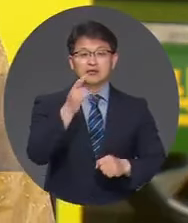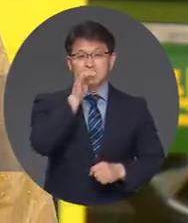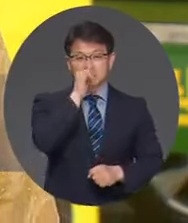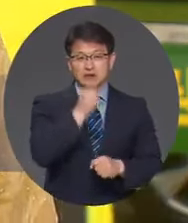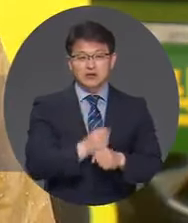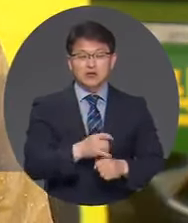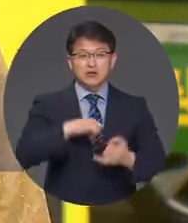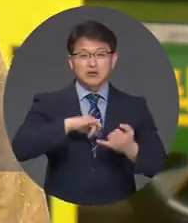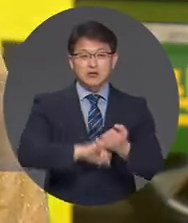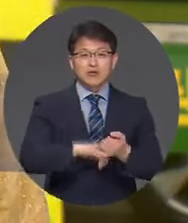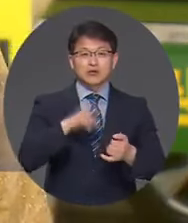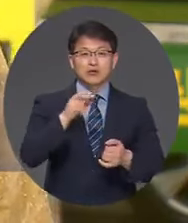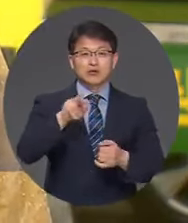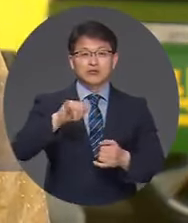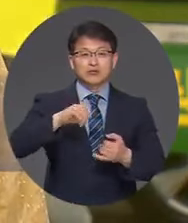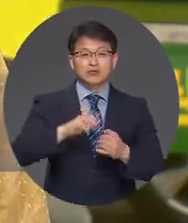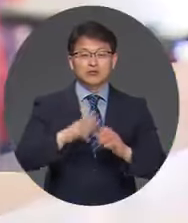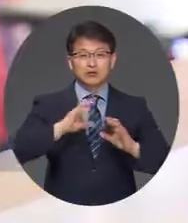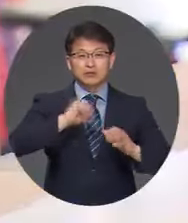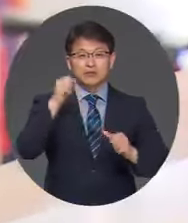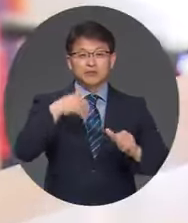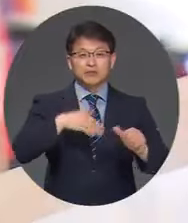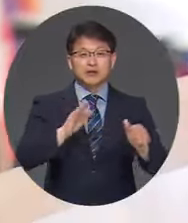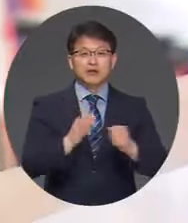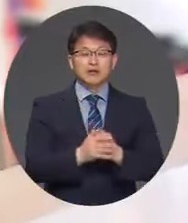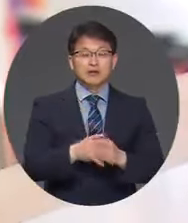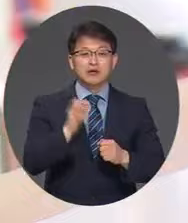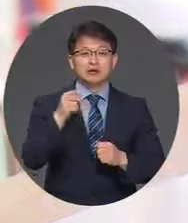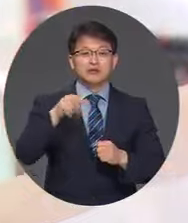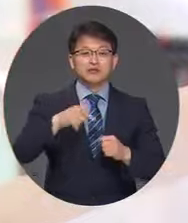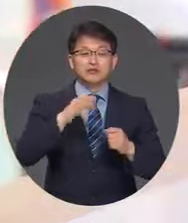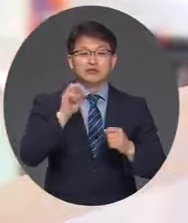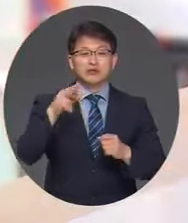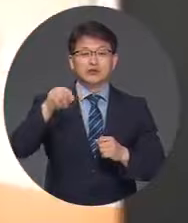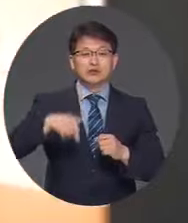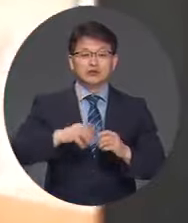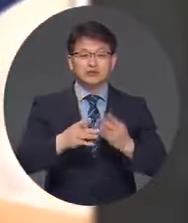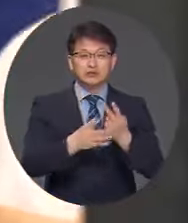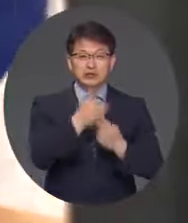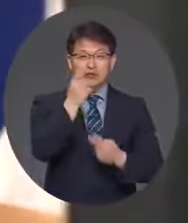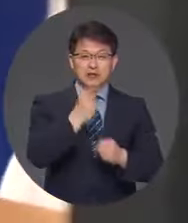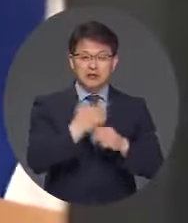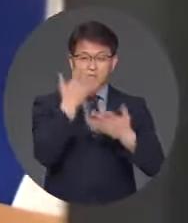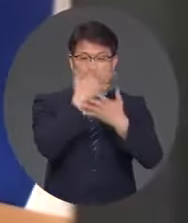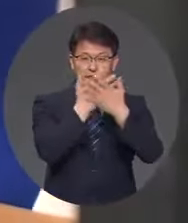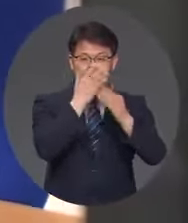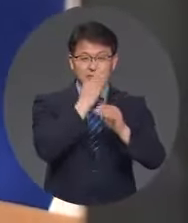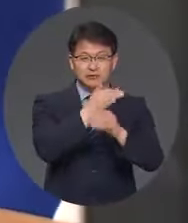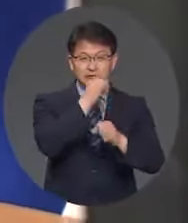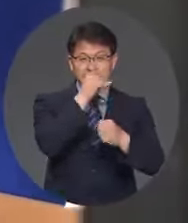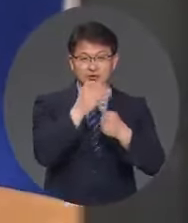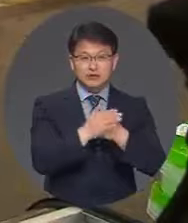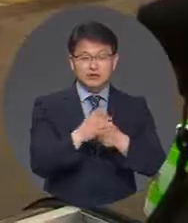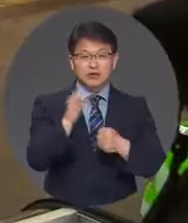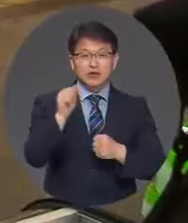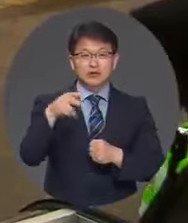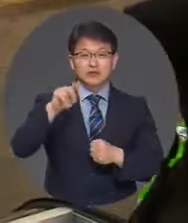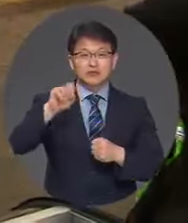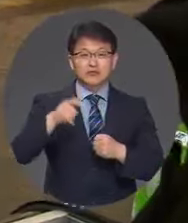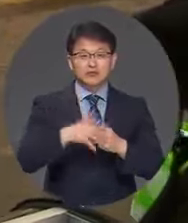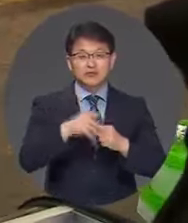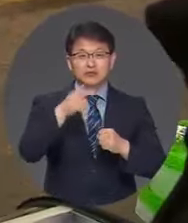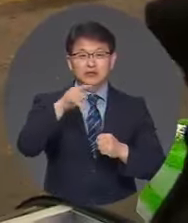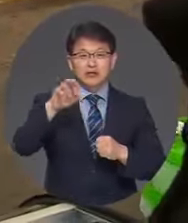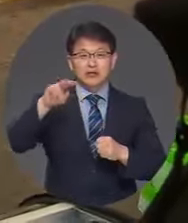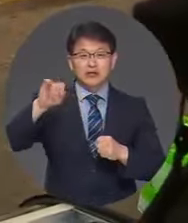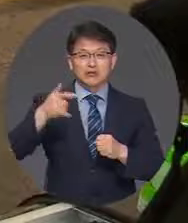이유입니다. 반드시 여영국을 당선시켜. 허성무 여영국 후보의 단일화가 불투명한 가운데 허성무 강기훈